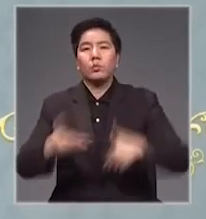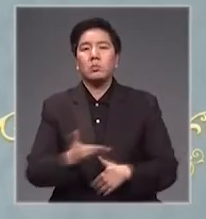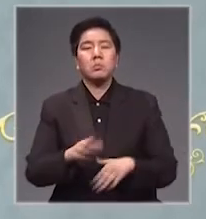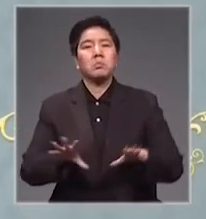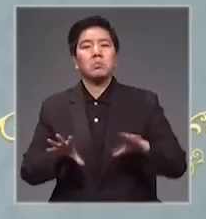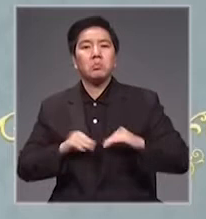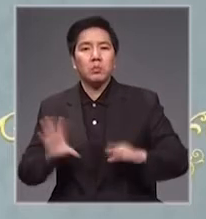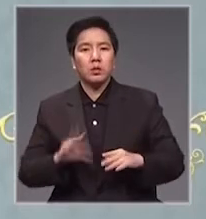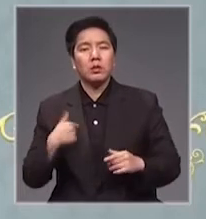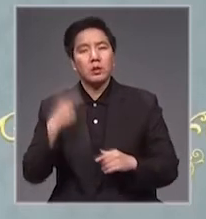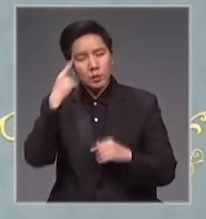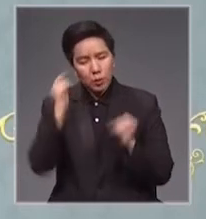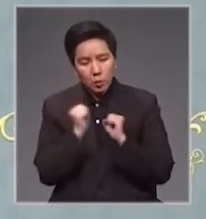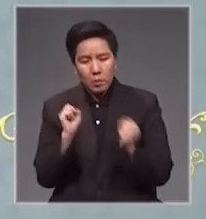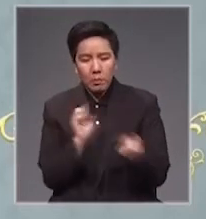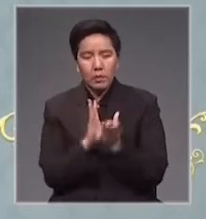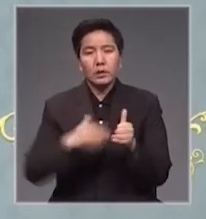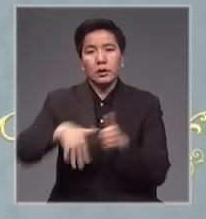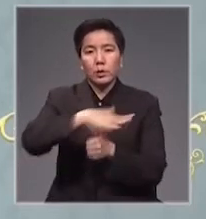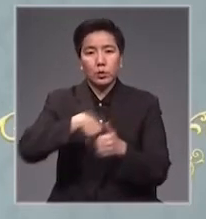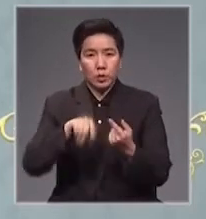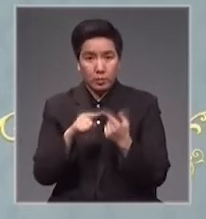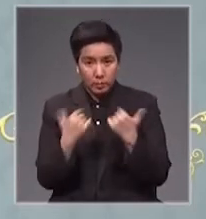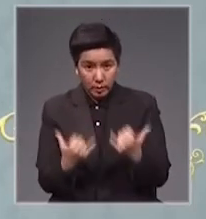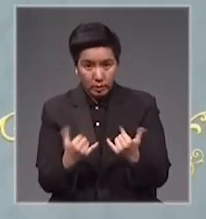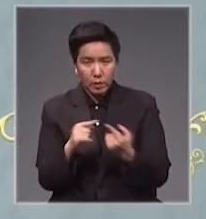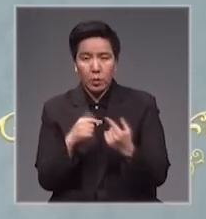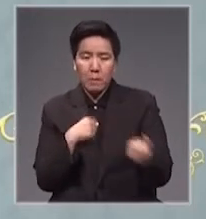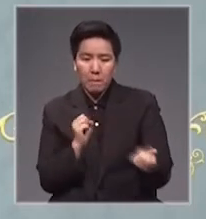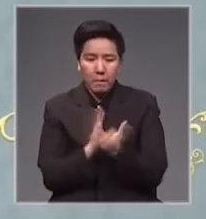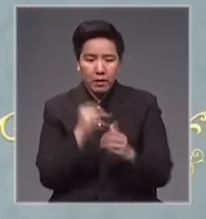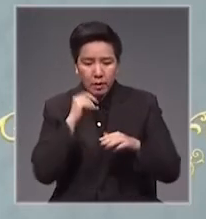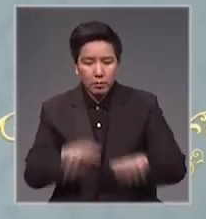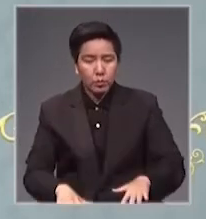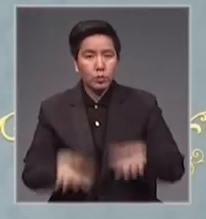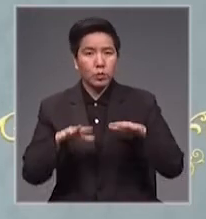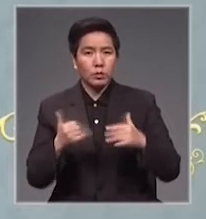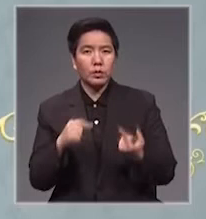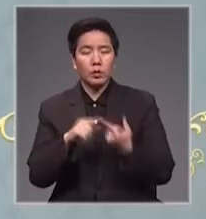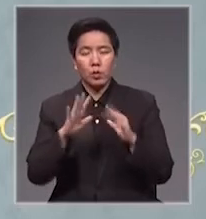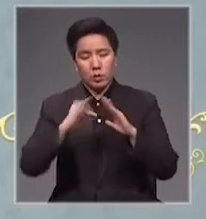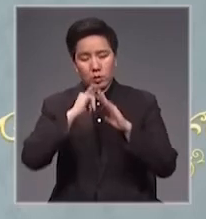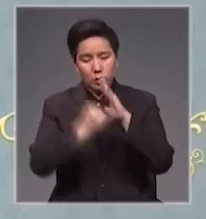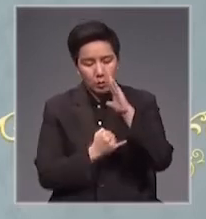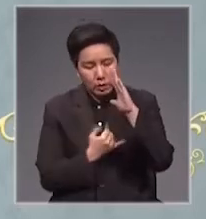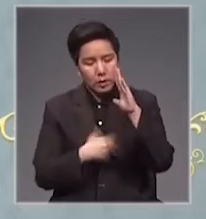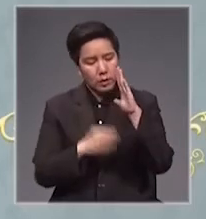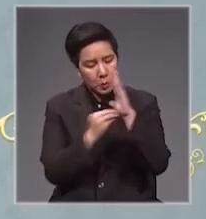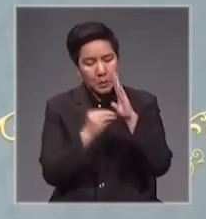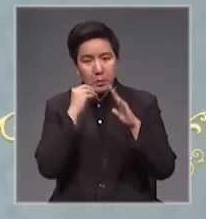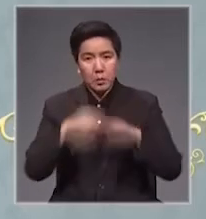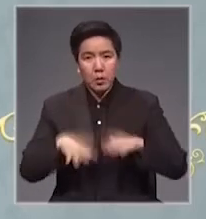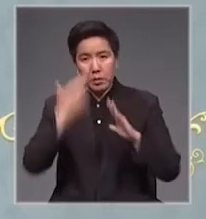เกรงว่าจะทำลายสิ่งแวดล้อมแต่ก็จะมีผลกระทบกับน้ำท่วมทั้งในพื้นที่ต่างๆและกรุงเทพมหานครเพราะน้ำมันไหลจาก